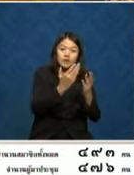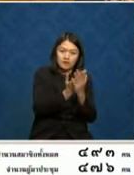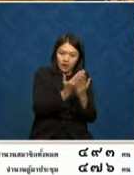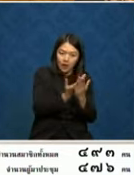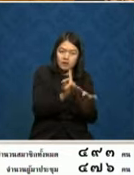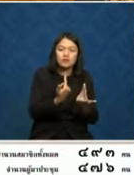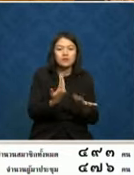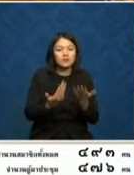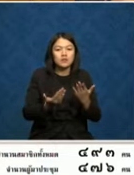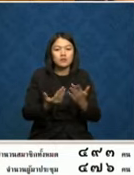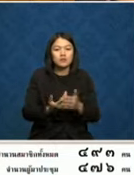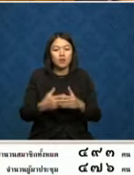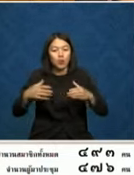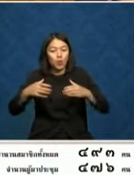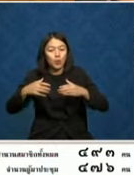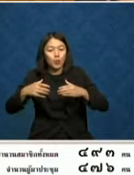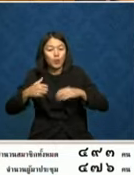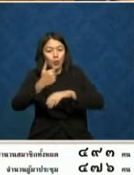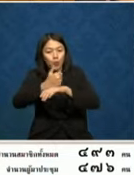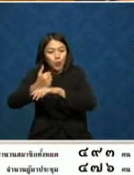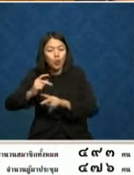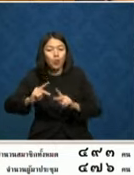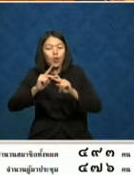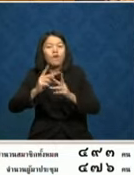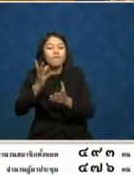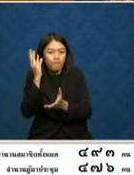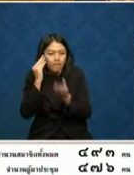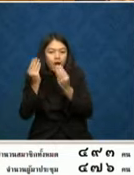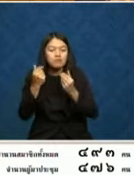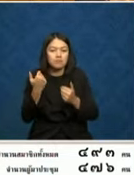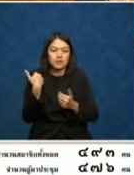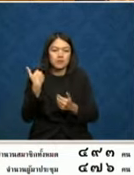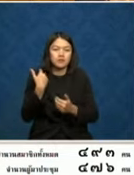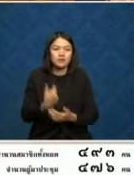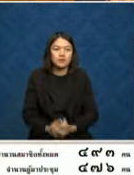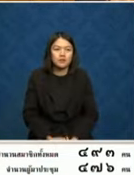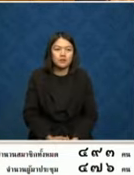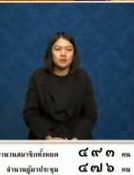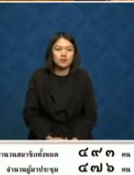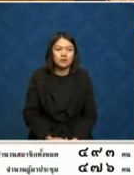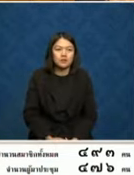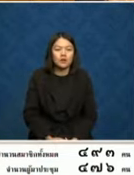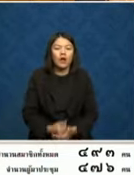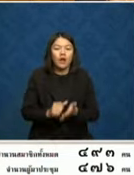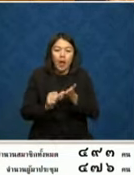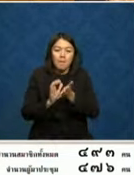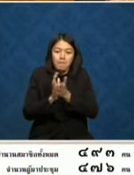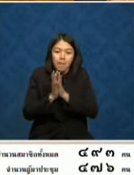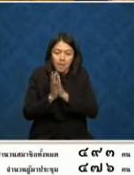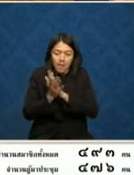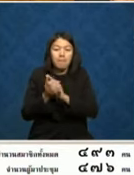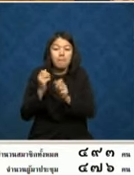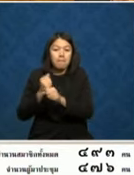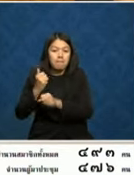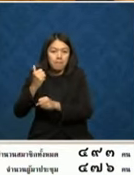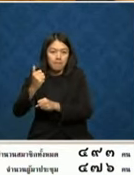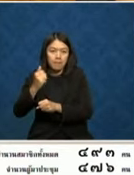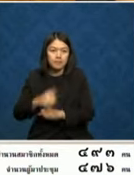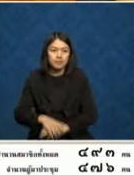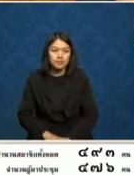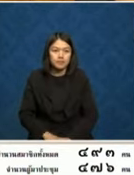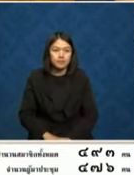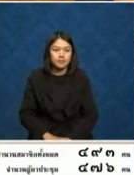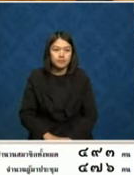การคลังหรือว่าคณะรัฐมนตรีท่านใดก็ตามพวกเรารับฟังจริงๆนะครับแล้วก็พยายามที่จะปรับเปลี่ยนในส่วนที่สามารถทำได้น